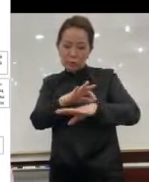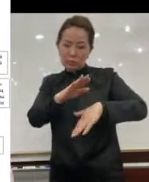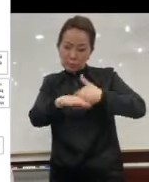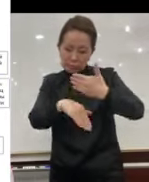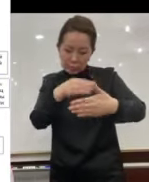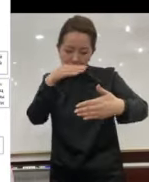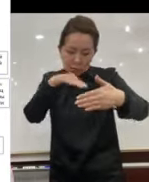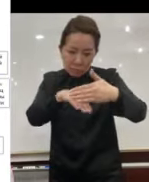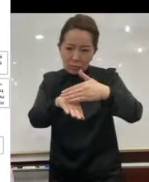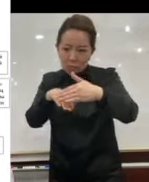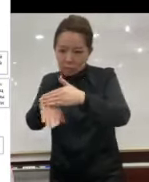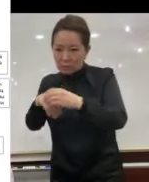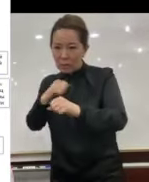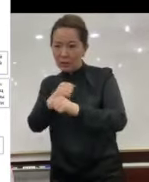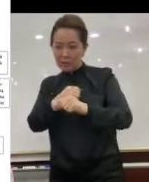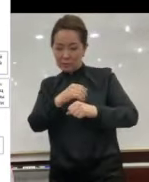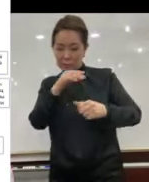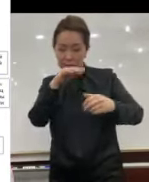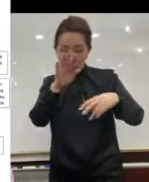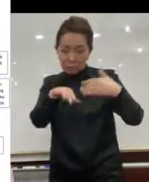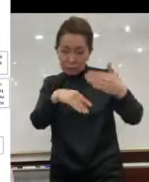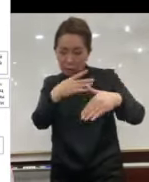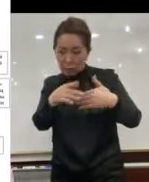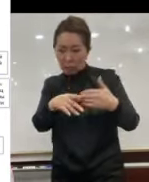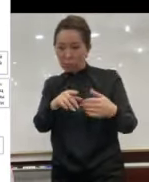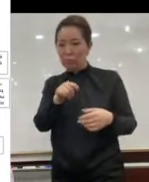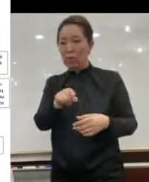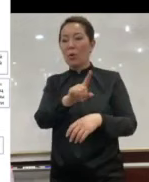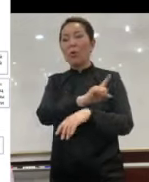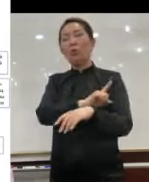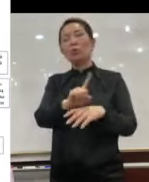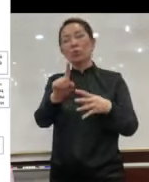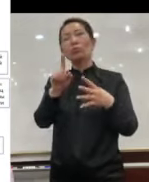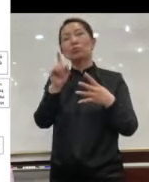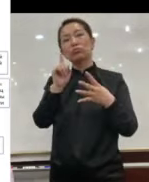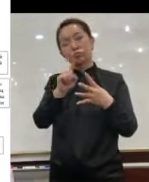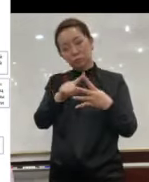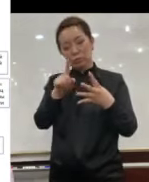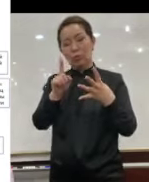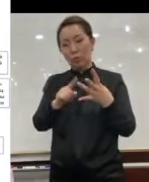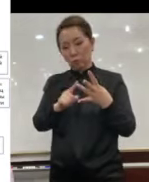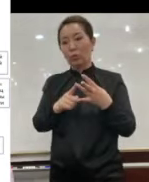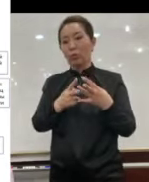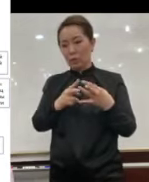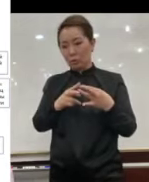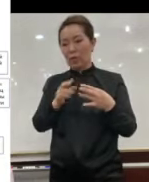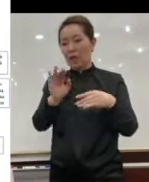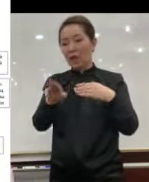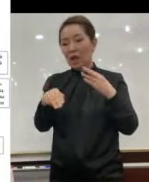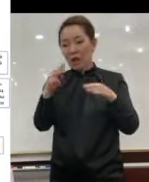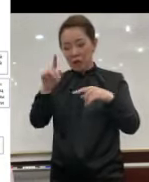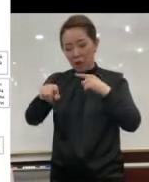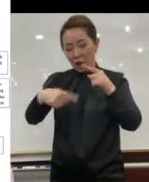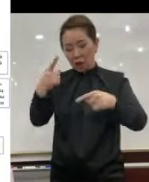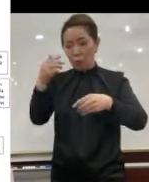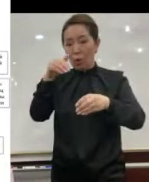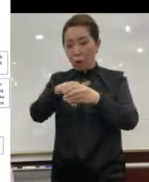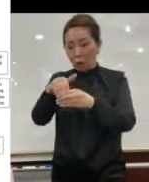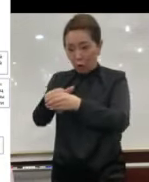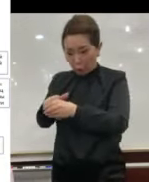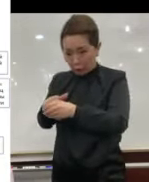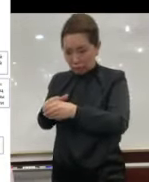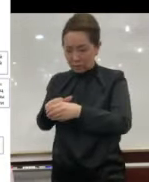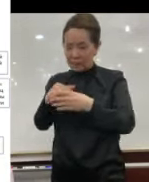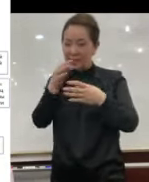нэгжлэр одоо хэрэгжих үйл явдлууд бол энэ үр дүн 1, 3 дээр илүү тусгагдаж өгсөн учраас энийг